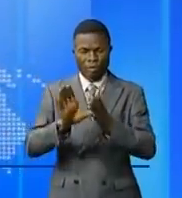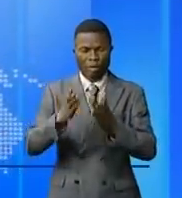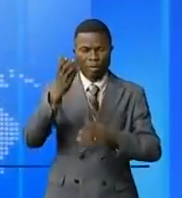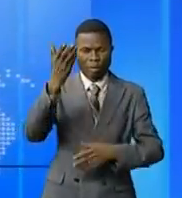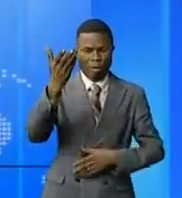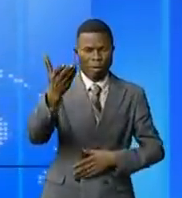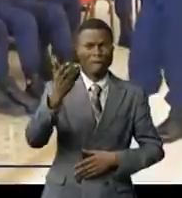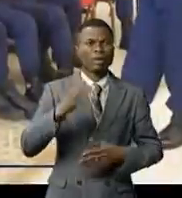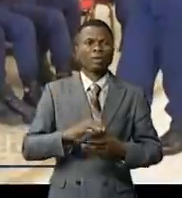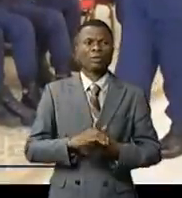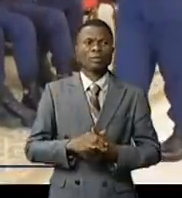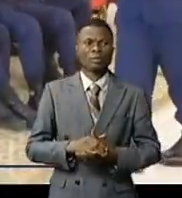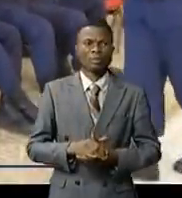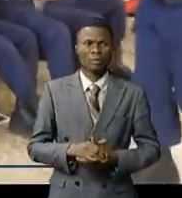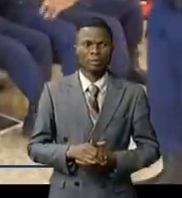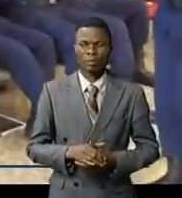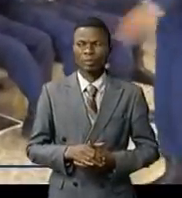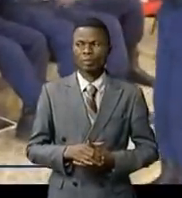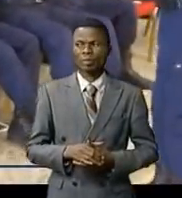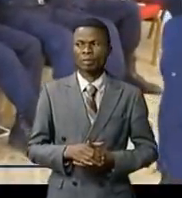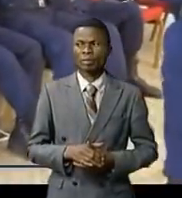Kizunda, reportage.